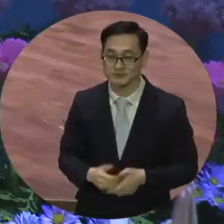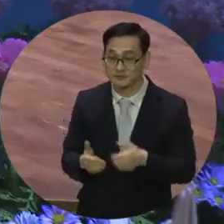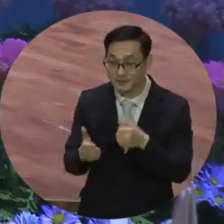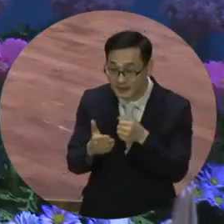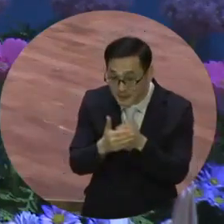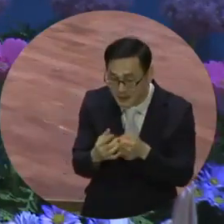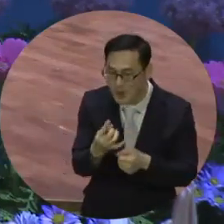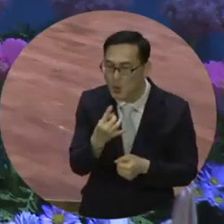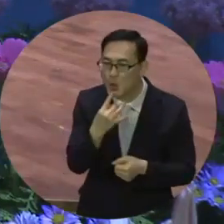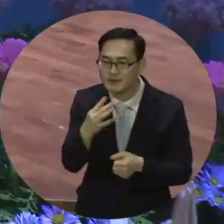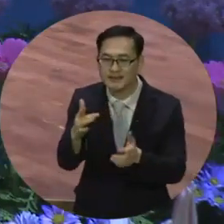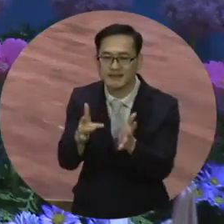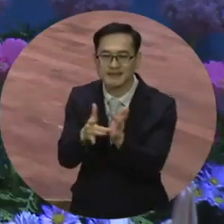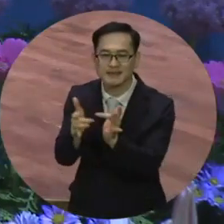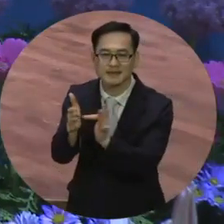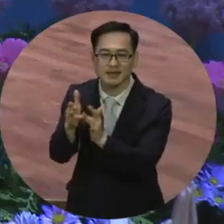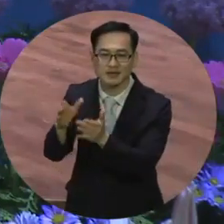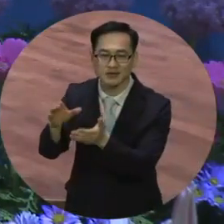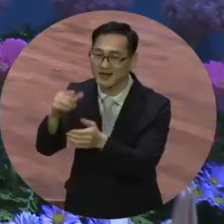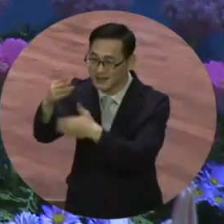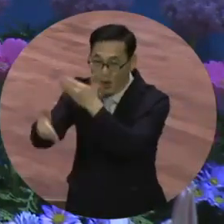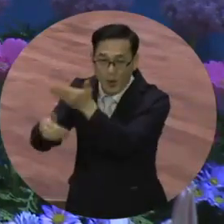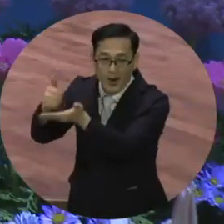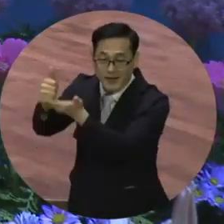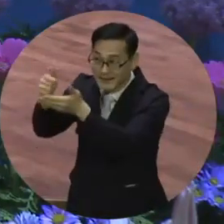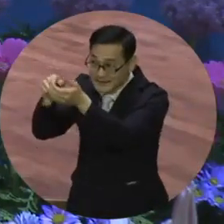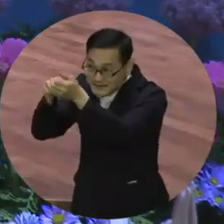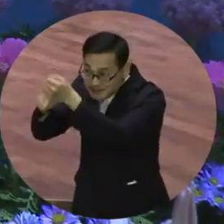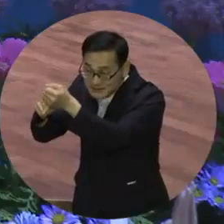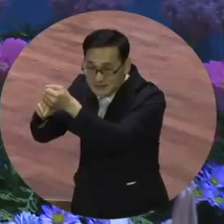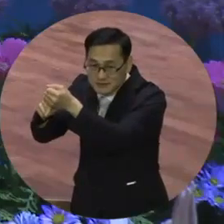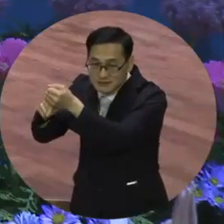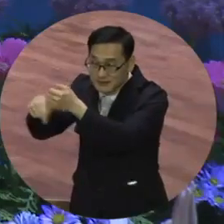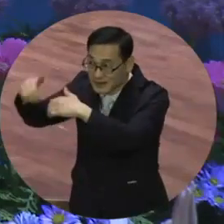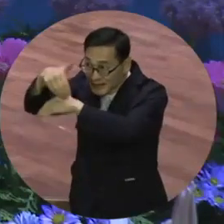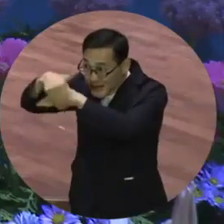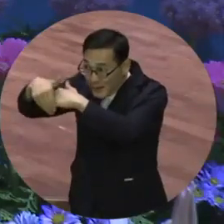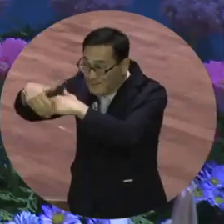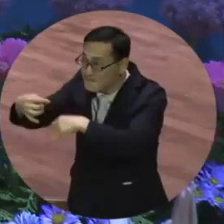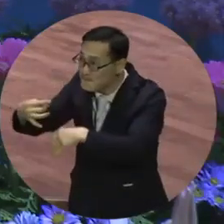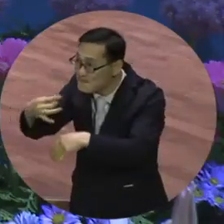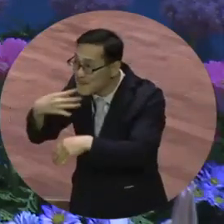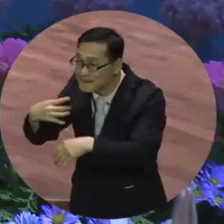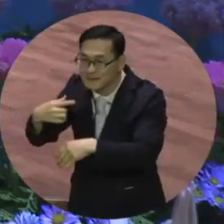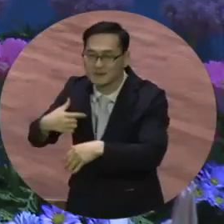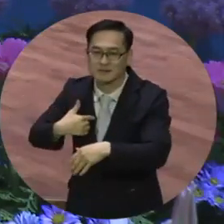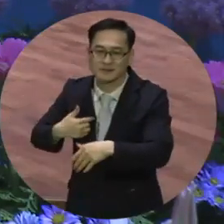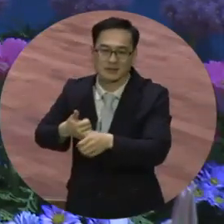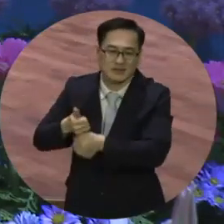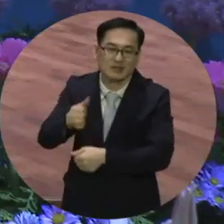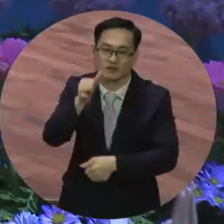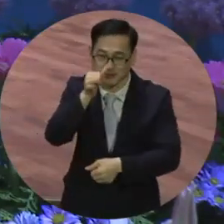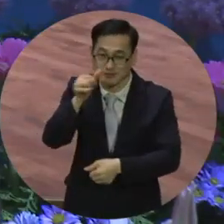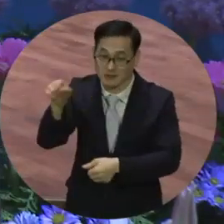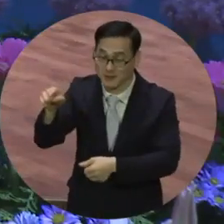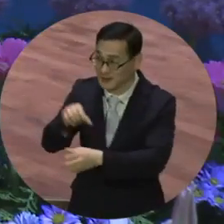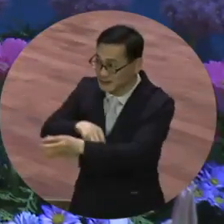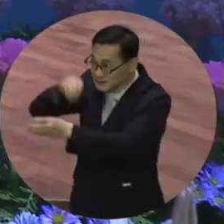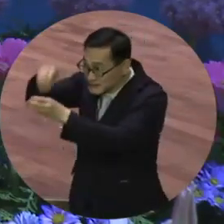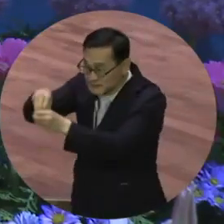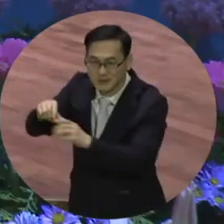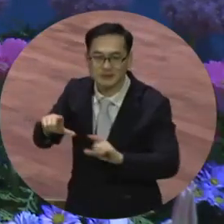여호와의 뜻만이 완전히 세우는 삶 속에 들어가시기 바랍니다. 우리 예원교회 전